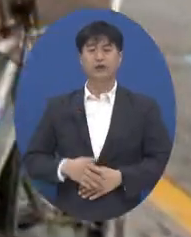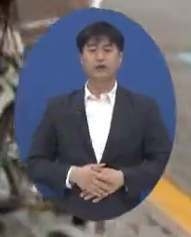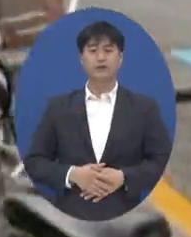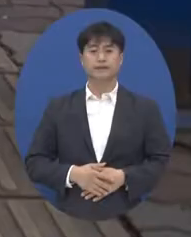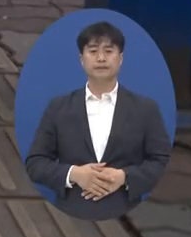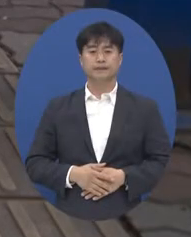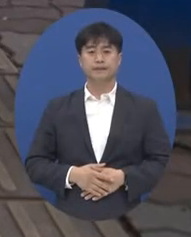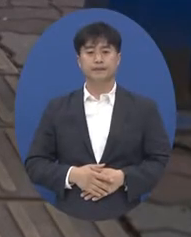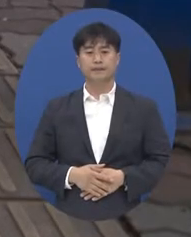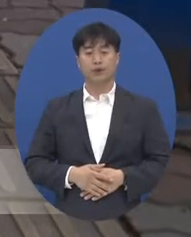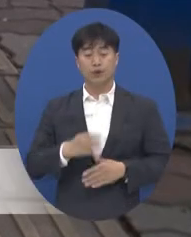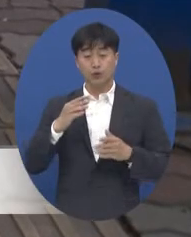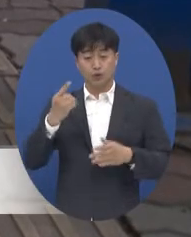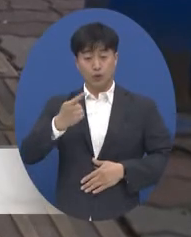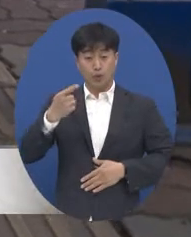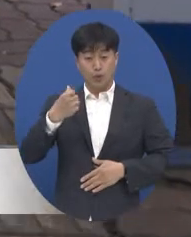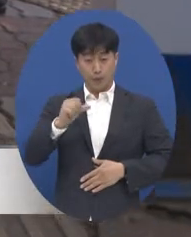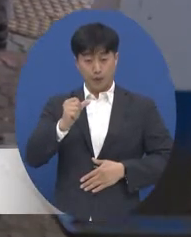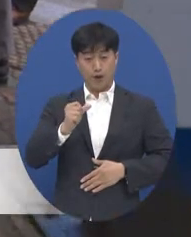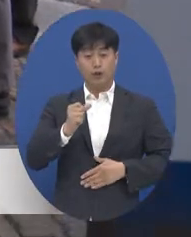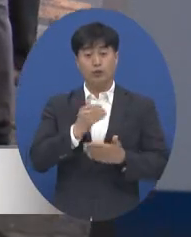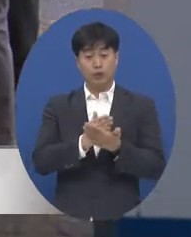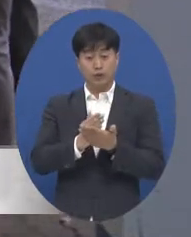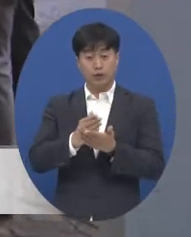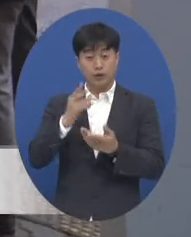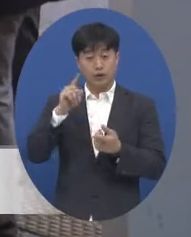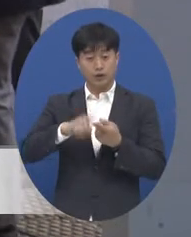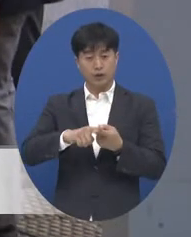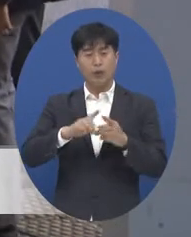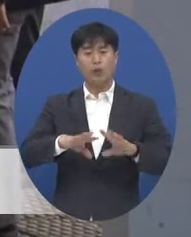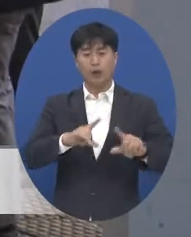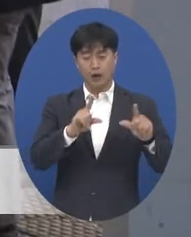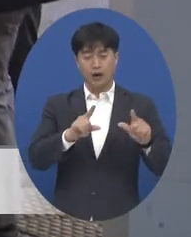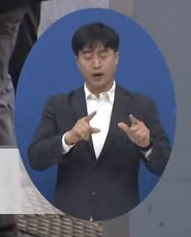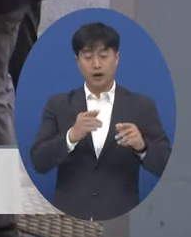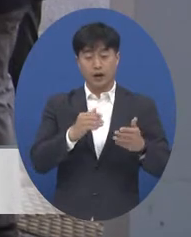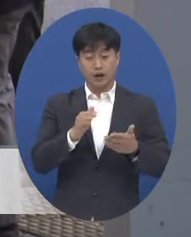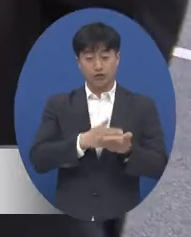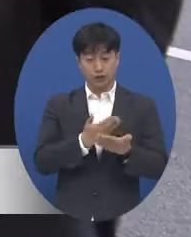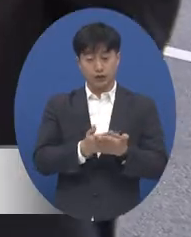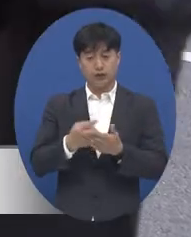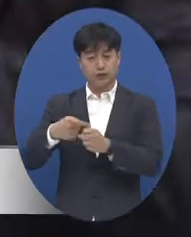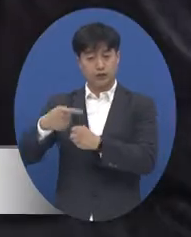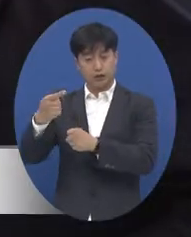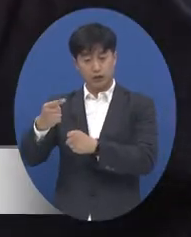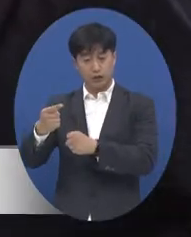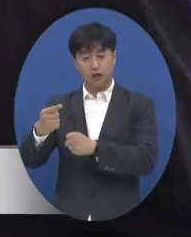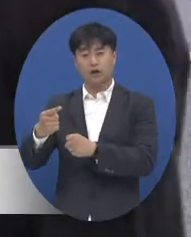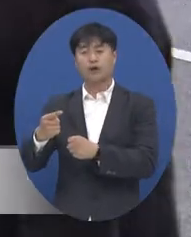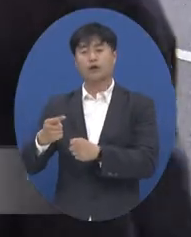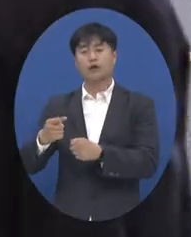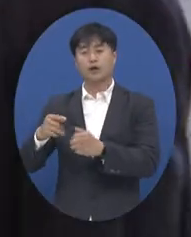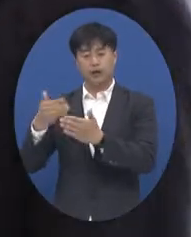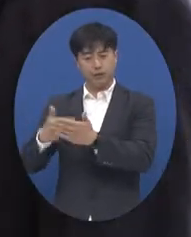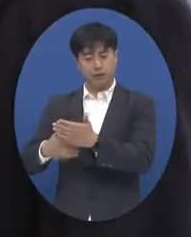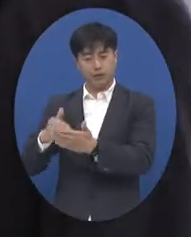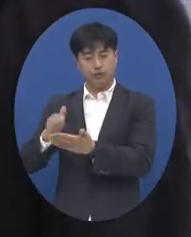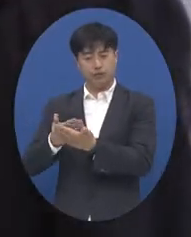셈입니다. 도는 1,500여 건에 대해선 올해 안으로 조치하고 나머지는 예산을 확보해 내년까지 개선할